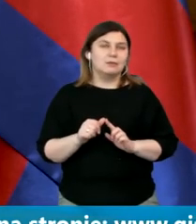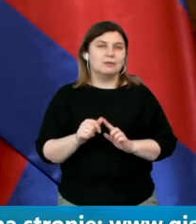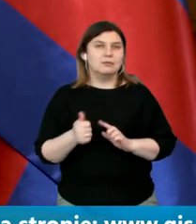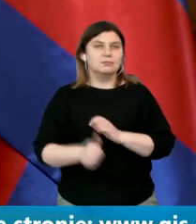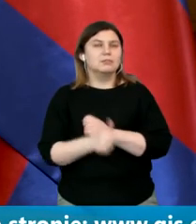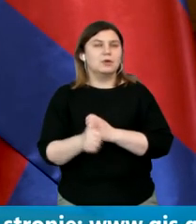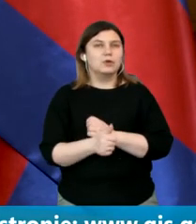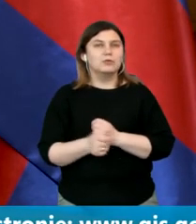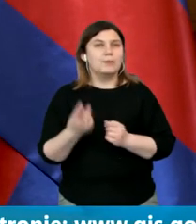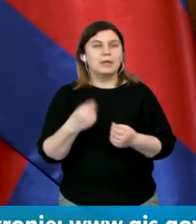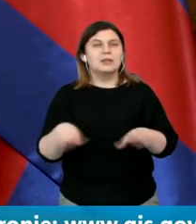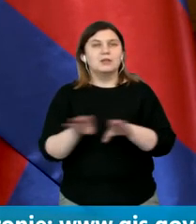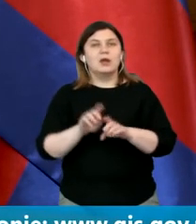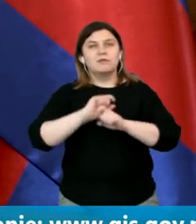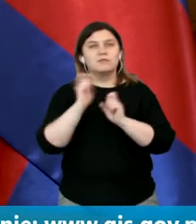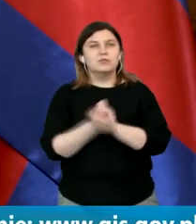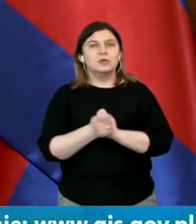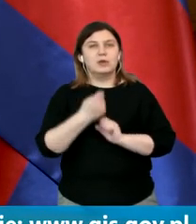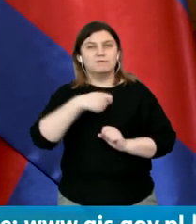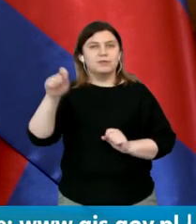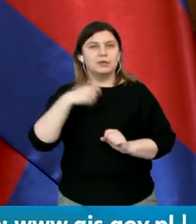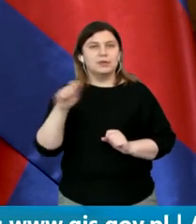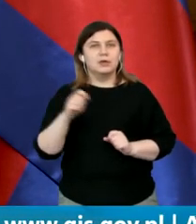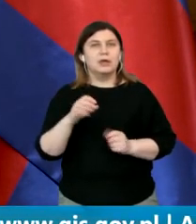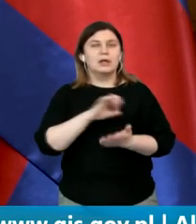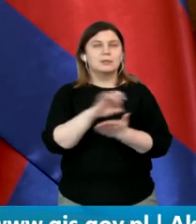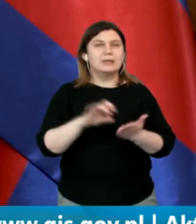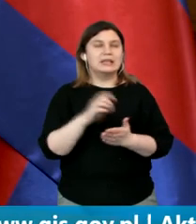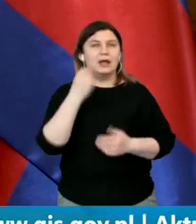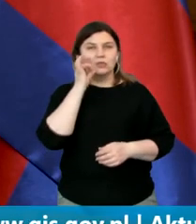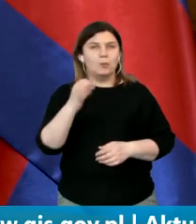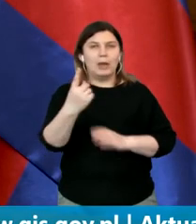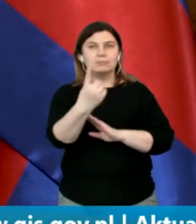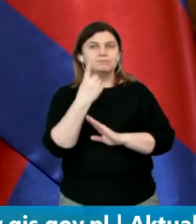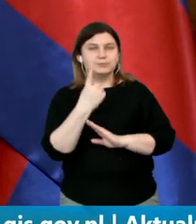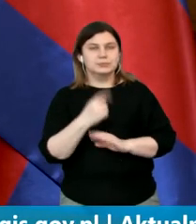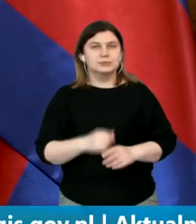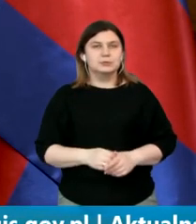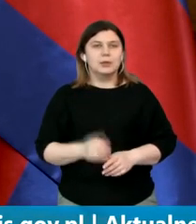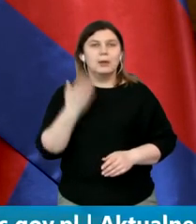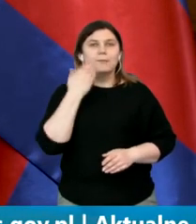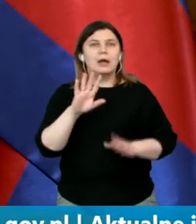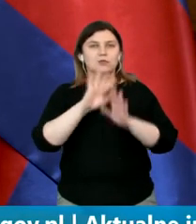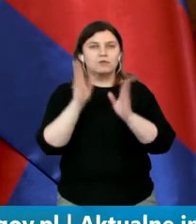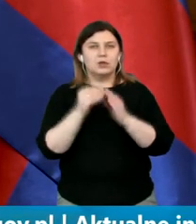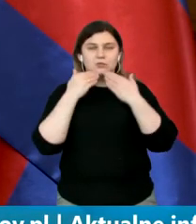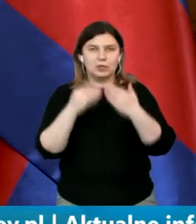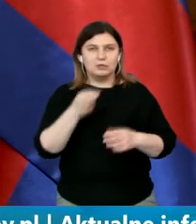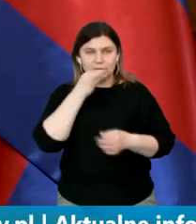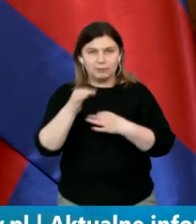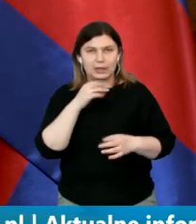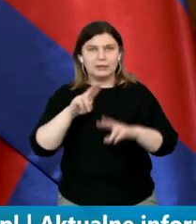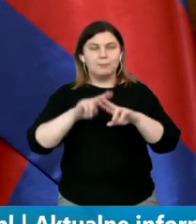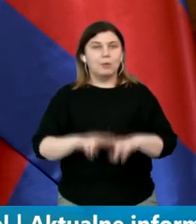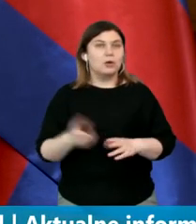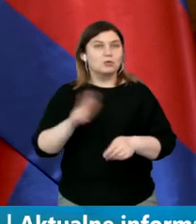prostu nie zamknąć wszystkich dróg wyjazdowych od strony gminy Dobra do Szczecina. Bardzo wszystkim dziękuję za te pytania. Na pozostałe,